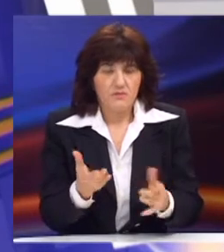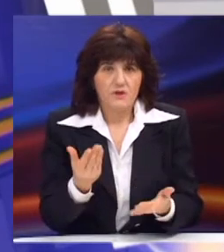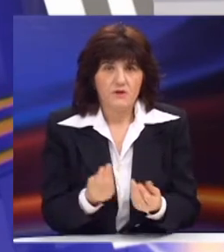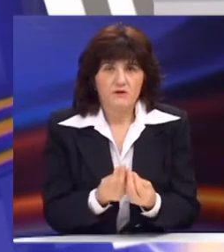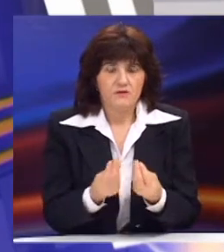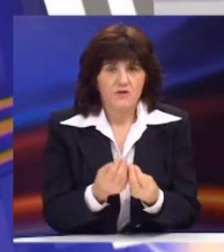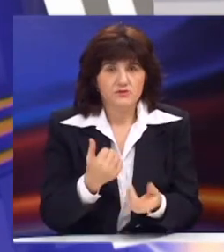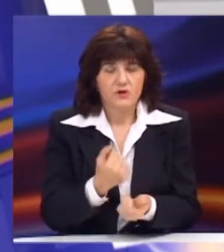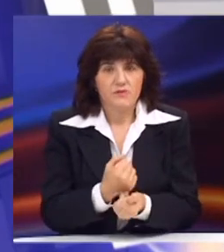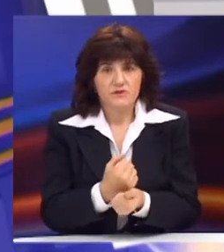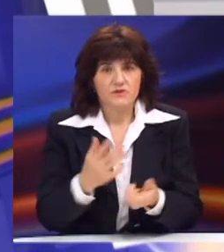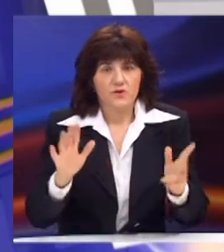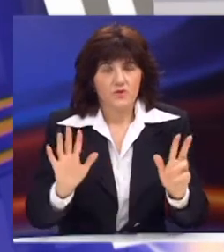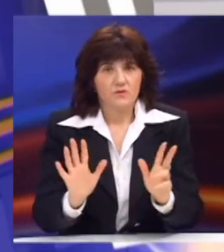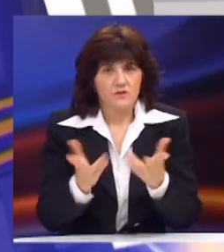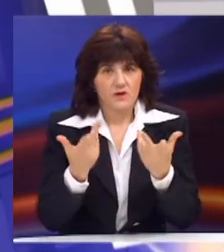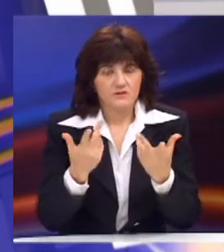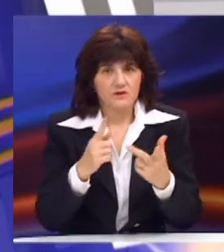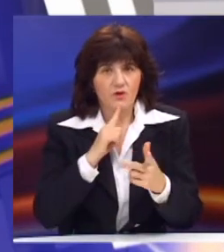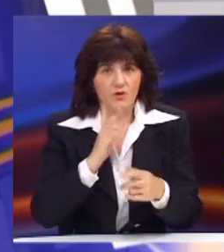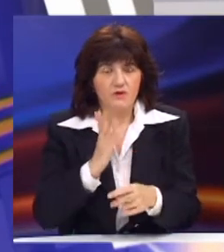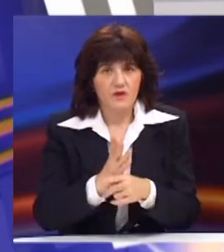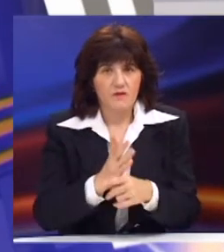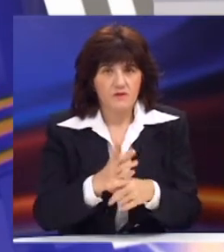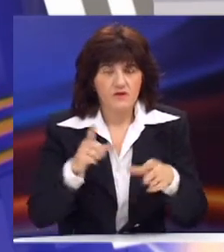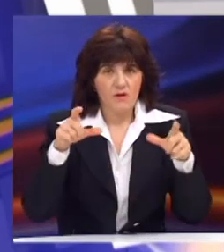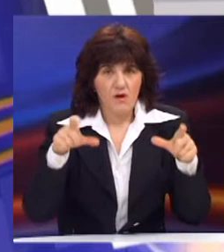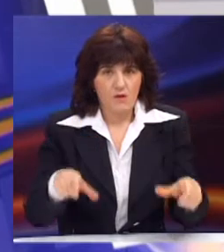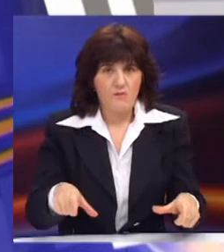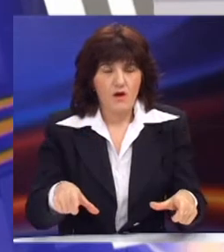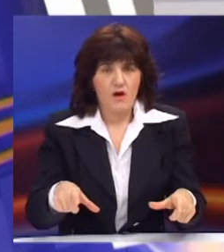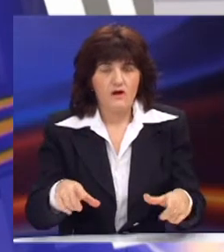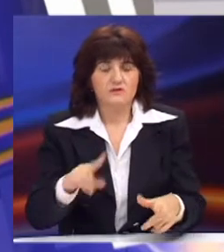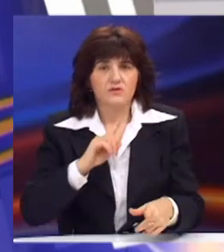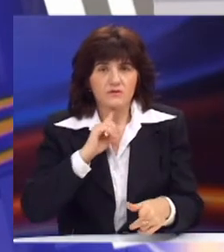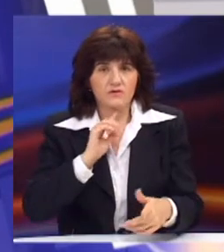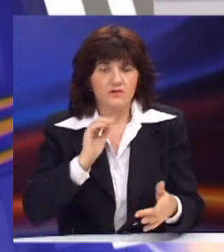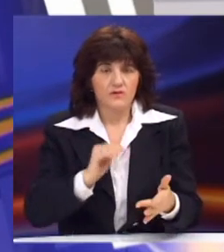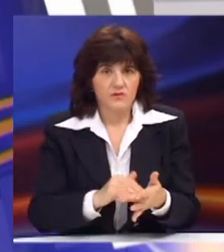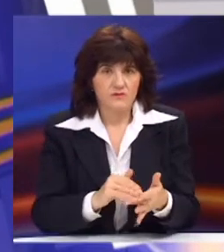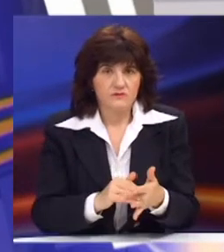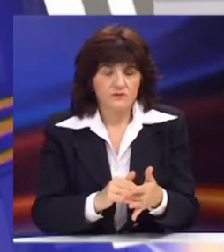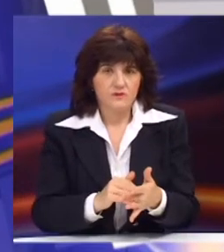da preduzmemo i neke radikalne proteste i proteste koji će značiti i blokadu i